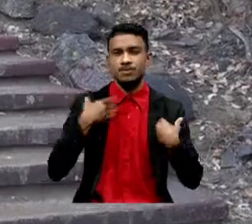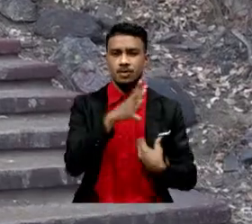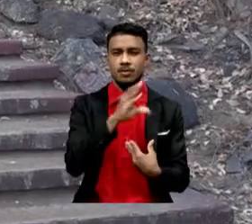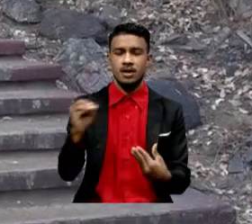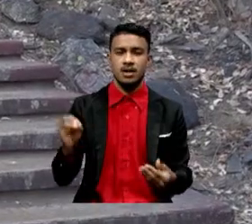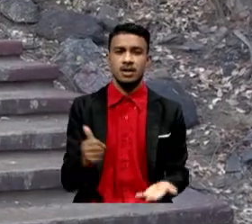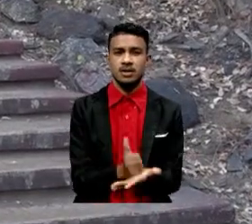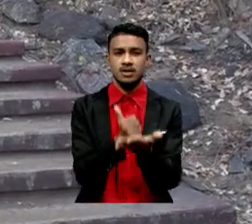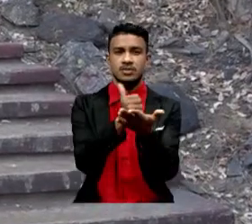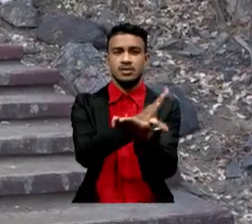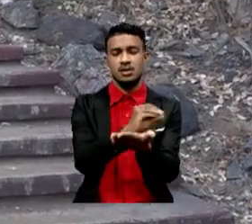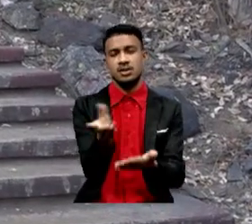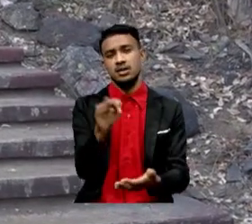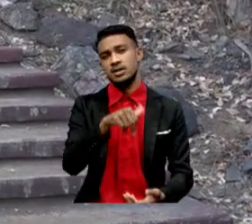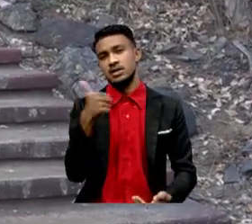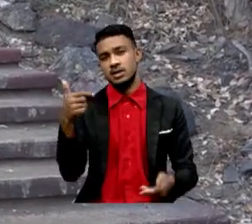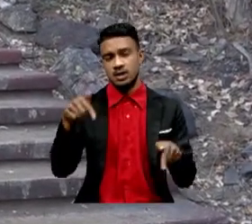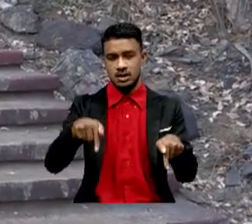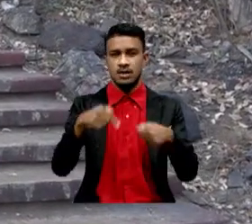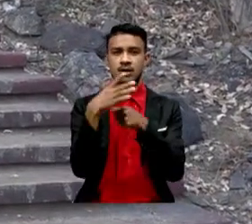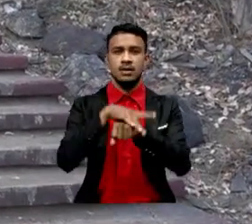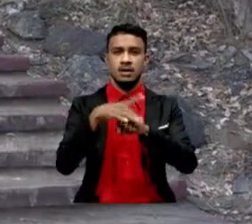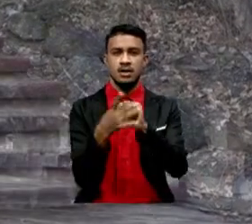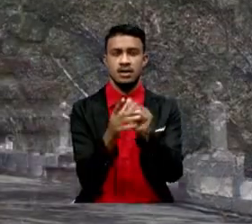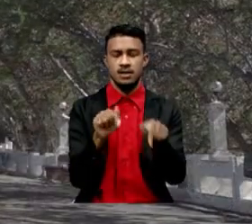apoyu reseitas ira seluk iha raine.